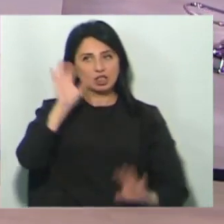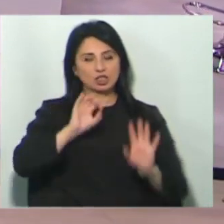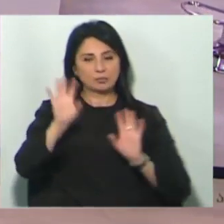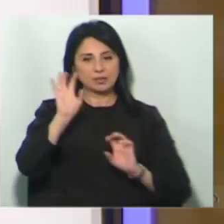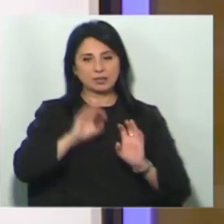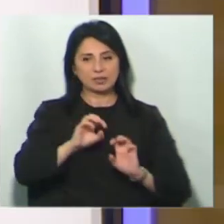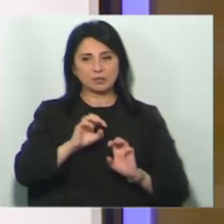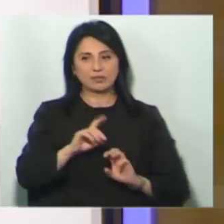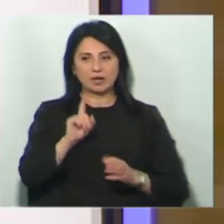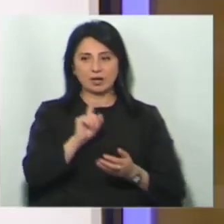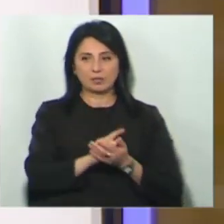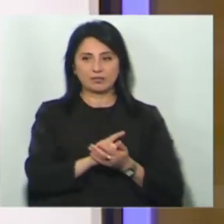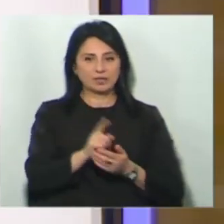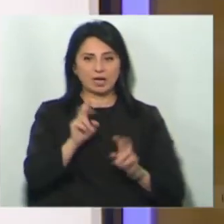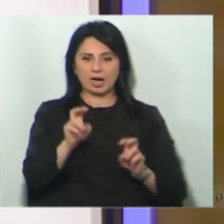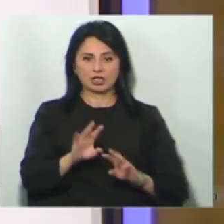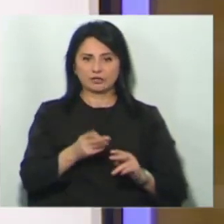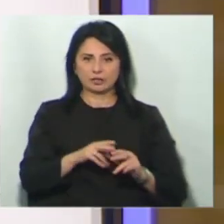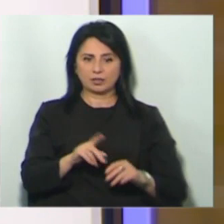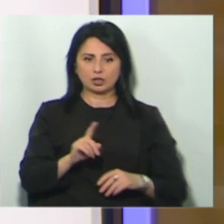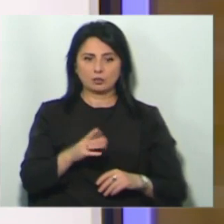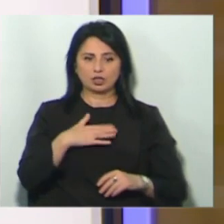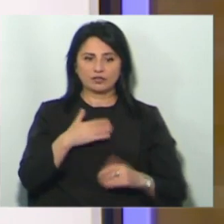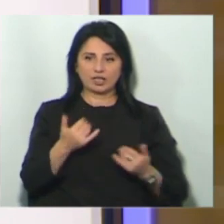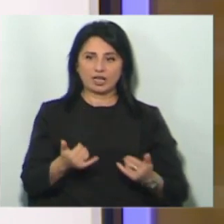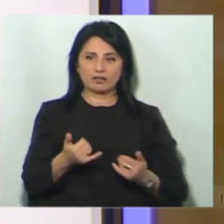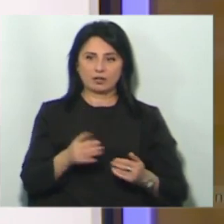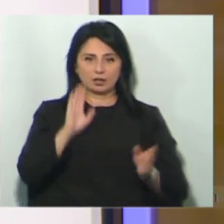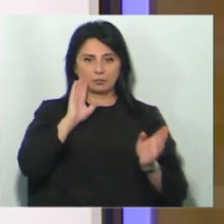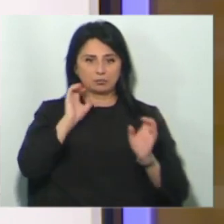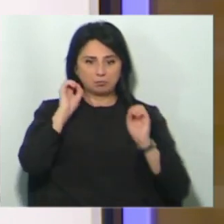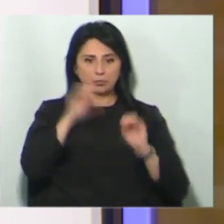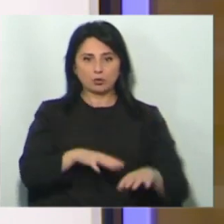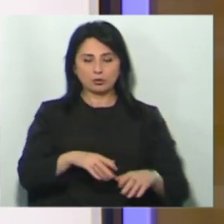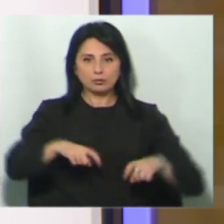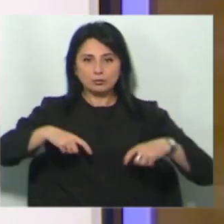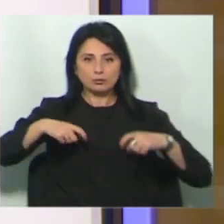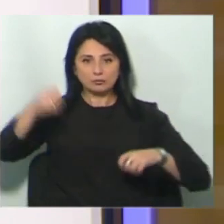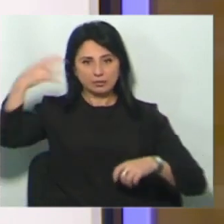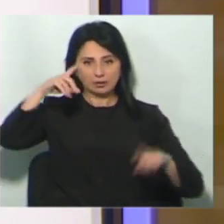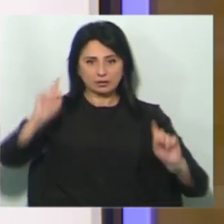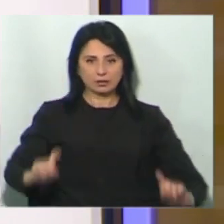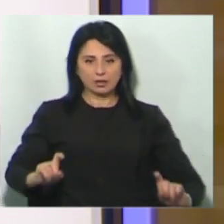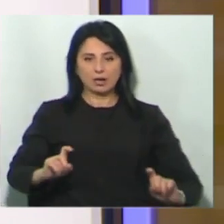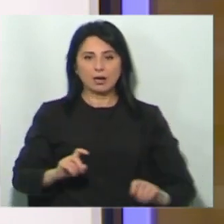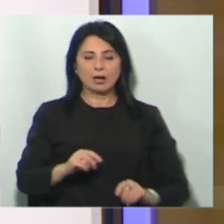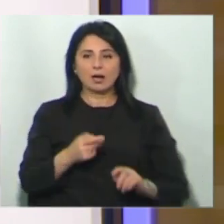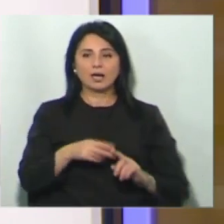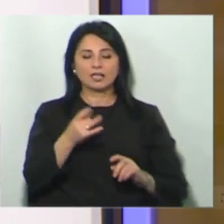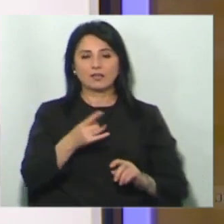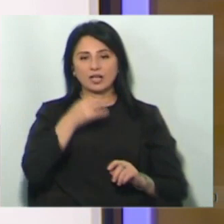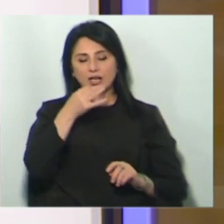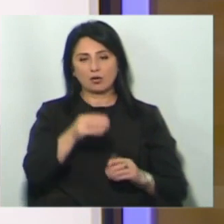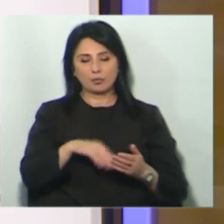უნარი. Რასაკვირველია, ეს არ ნიშნავს იმას, რომ ჩვენ ახლა მივატოვოთ ყველაფერი და პირდაპირ მზეს მივეფიცოთ. Კიდევ